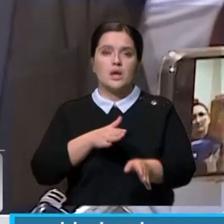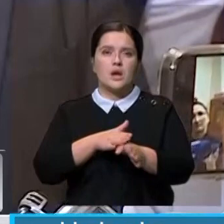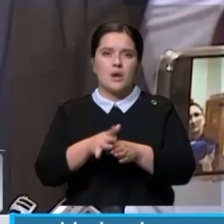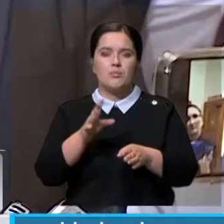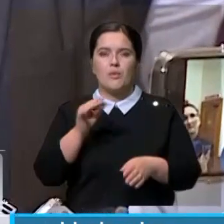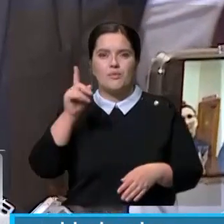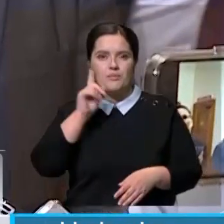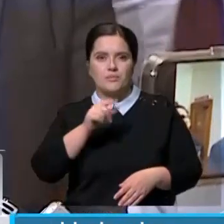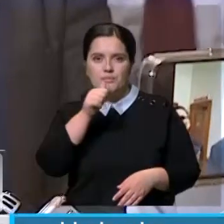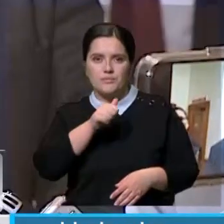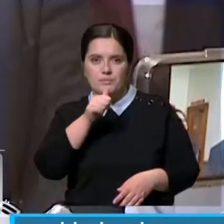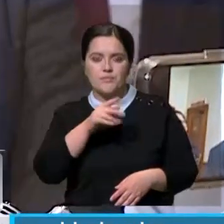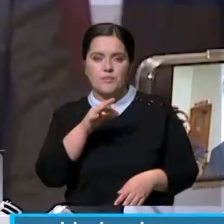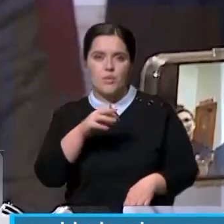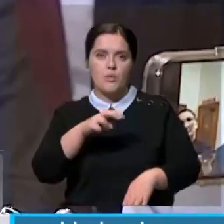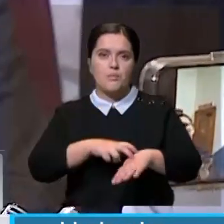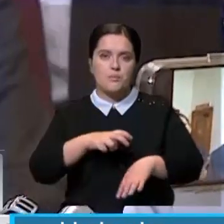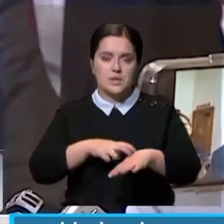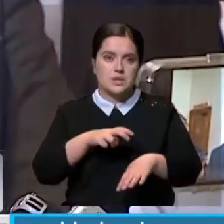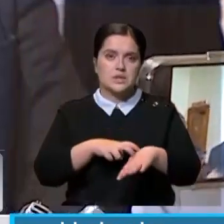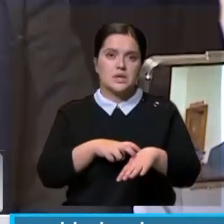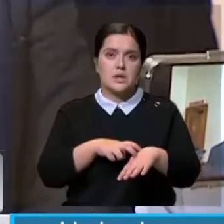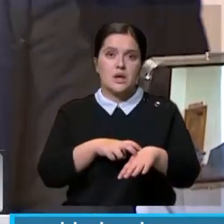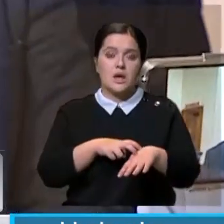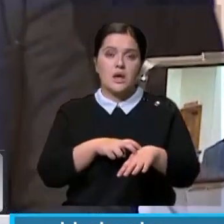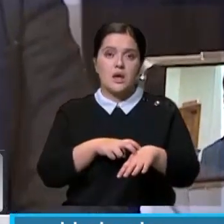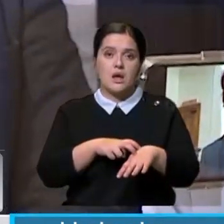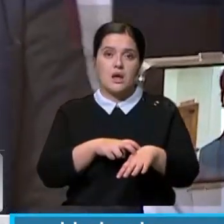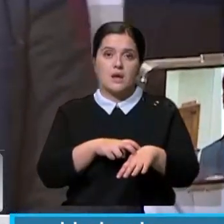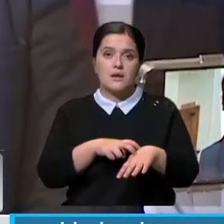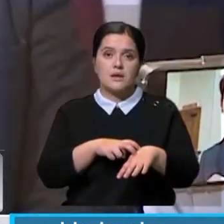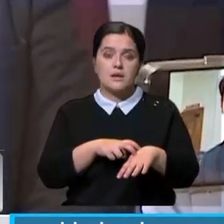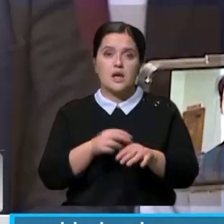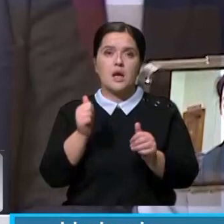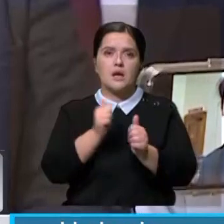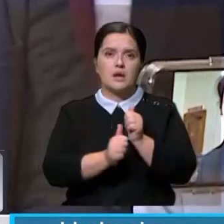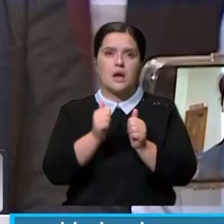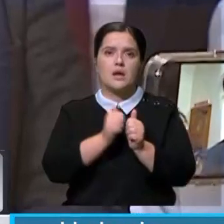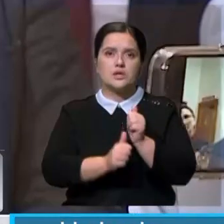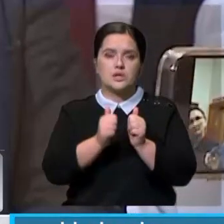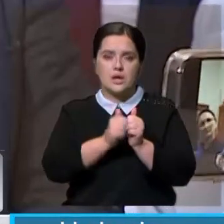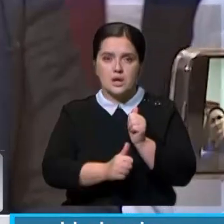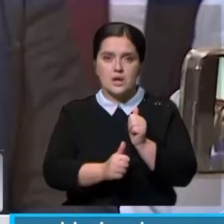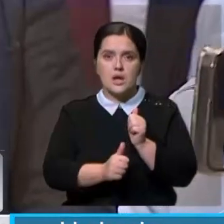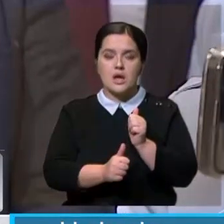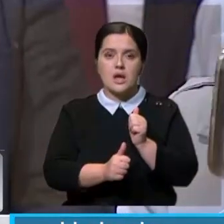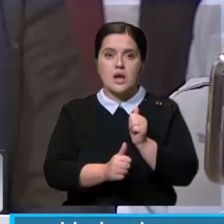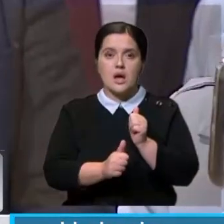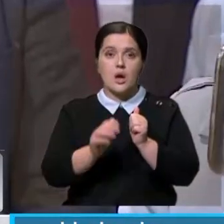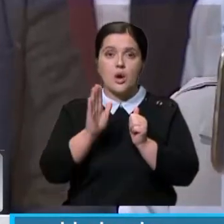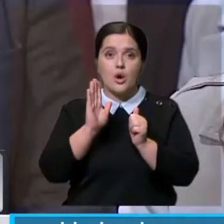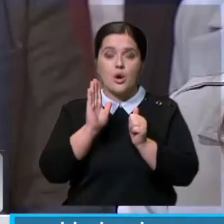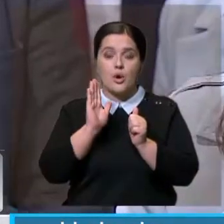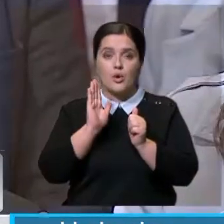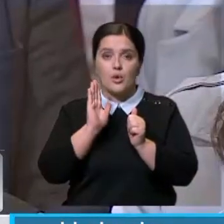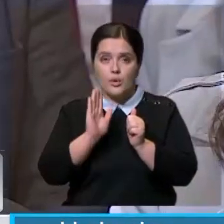пилотный проект по медицинским инцидентам. Это каждая медицинская организация, каждый свой инцидент. На сегодняшний день есть